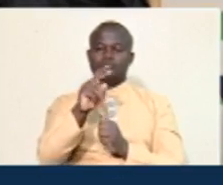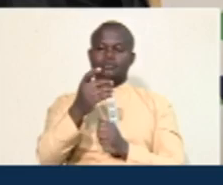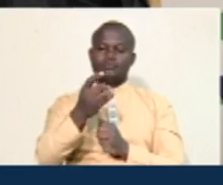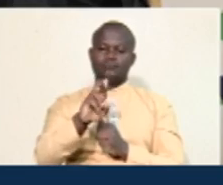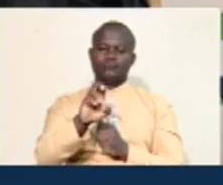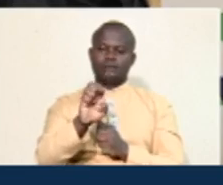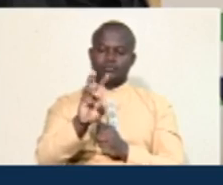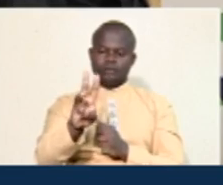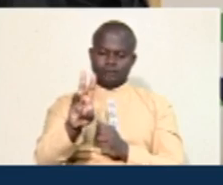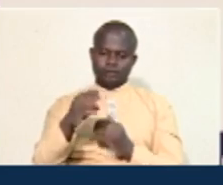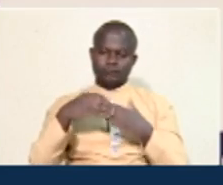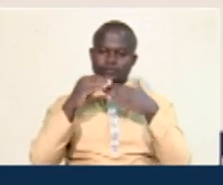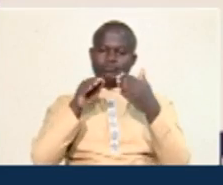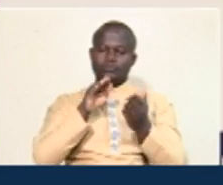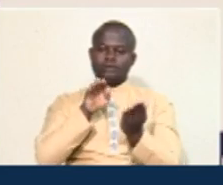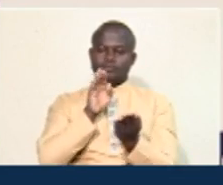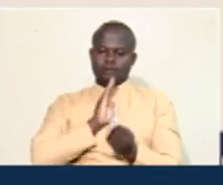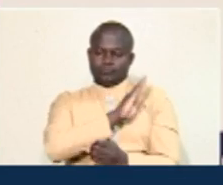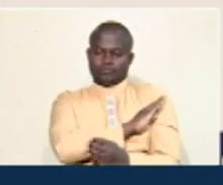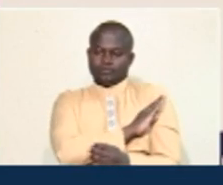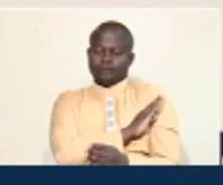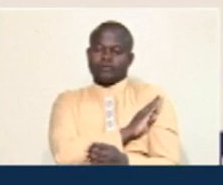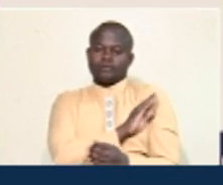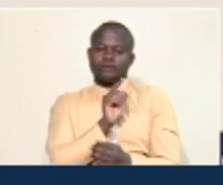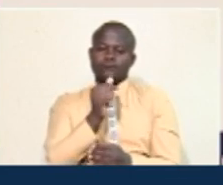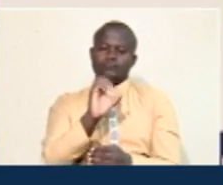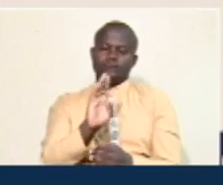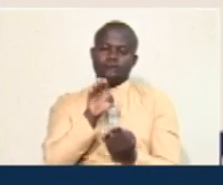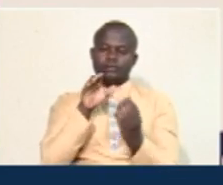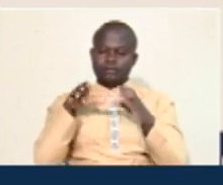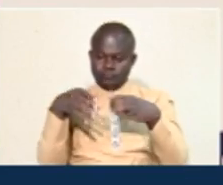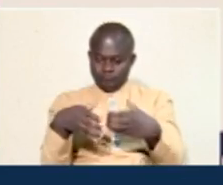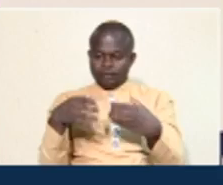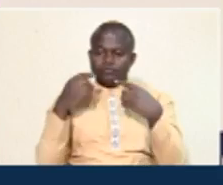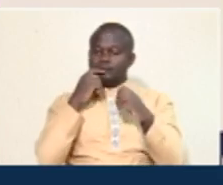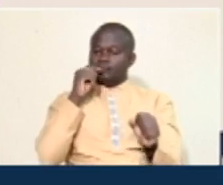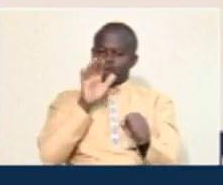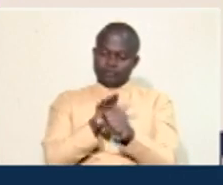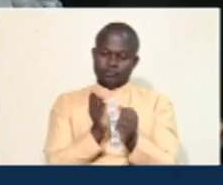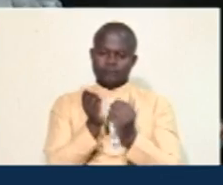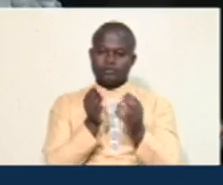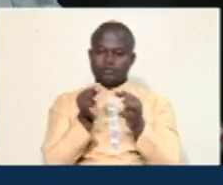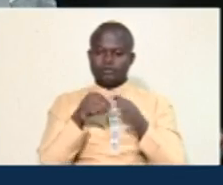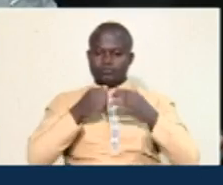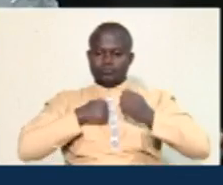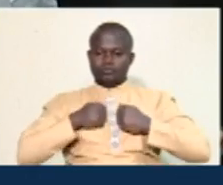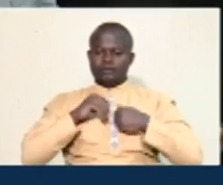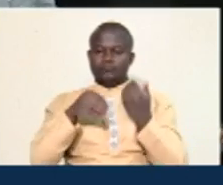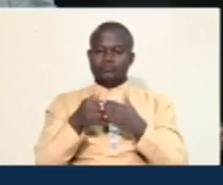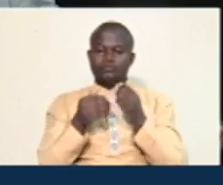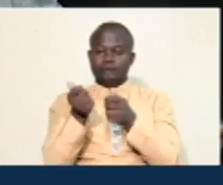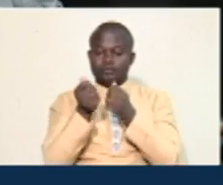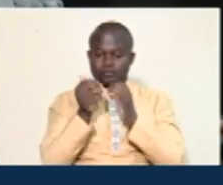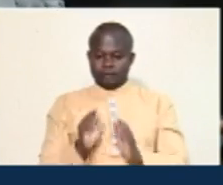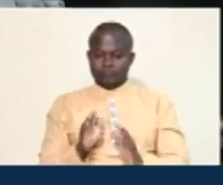Kairu, umuyobozi w'inama y'ubutegetsi ya KCB Group, asezeranya abaguzi ba serivisi z'imari hano mu Rwanda ko bakiriya